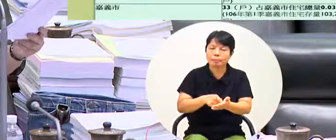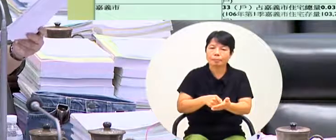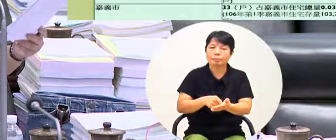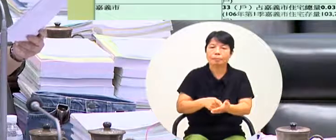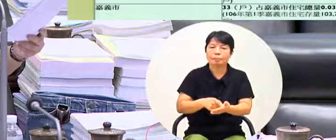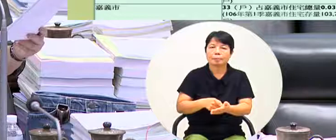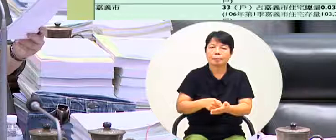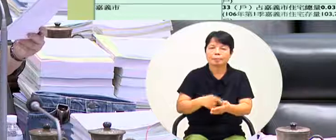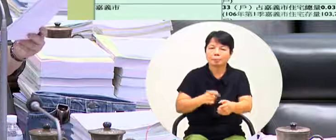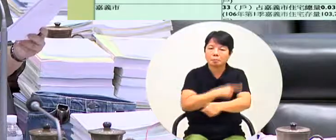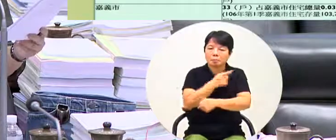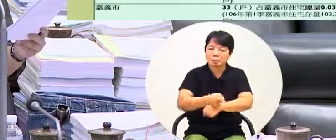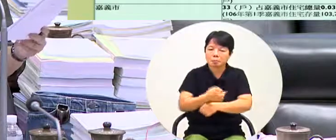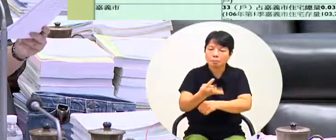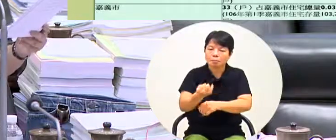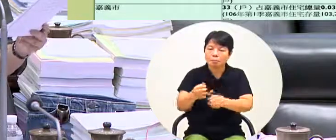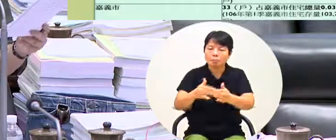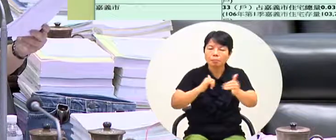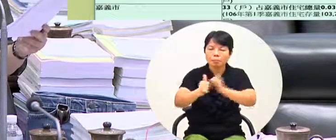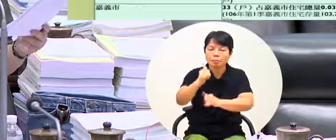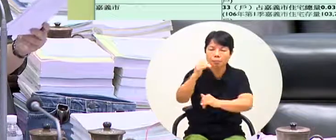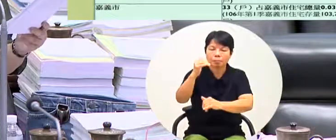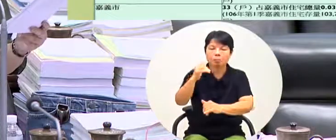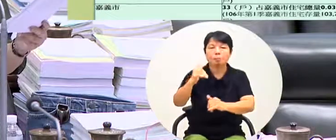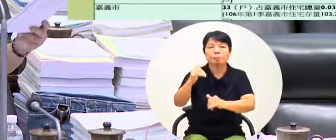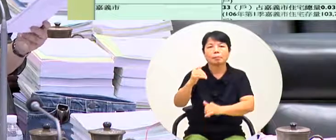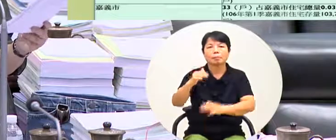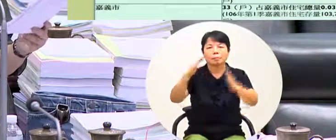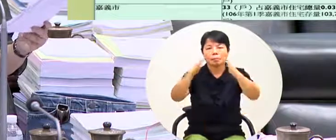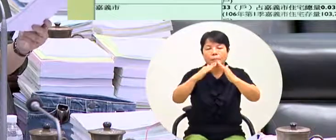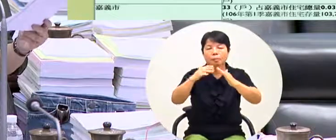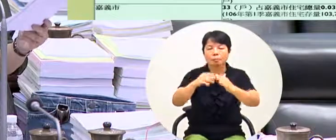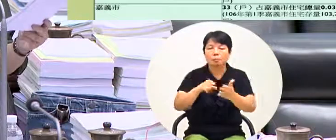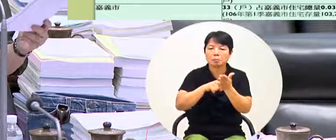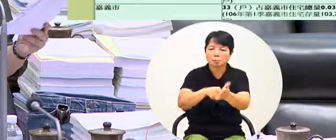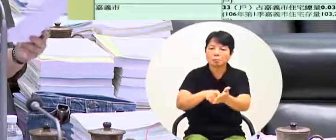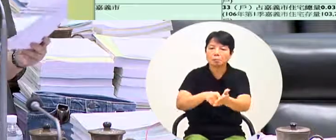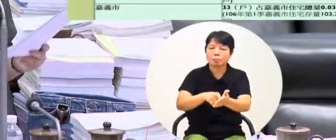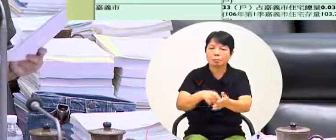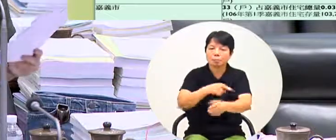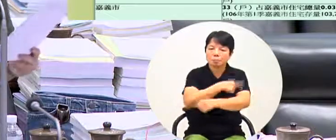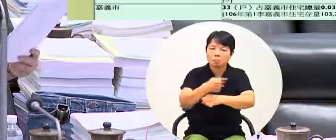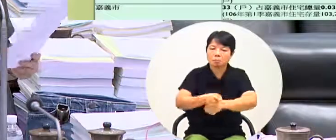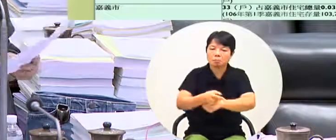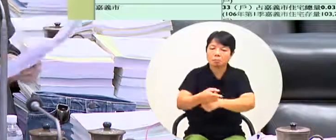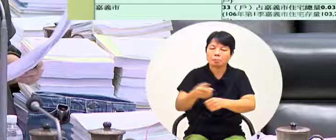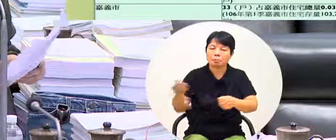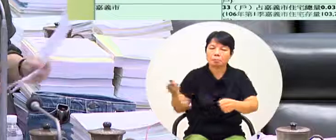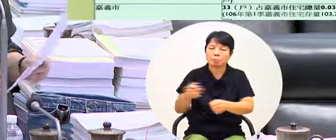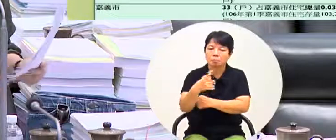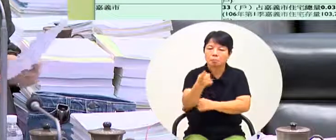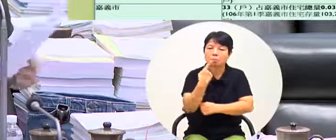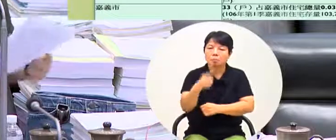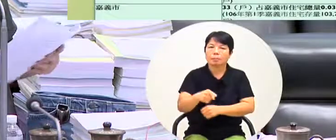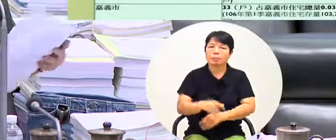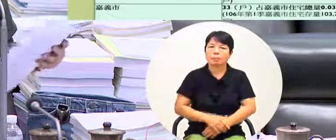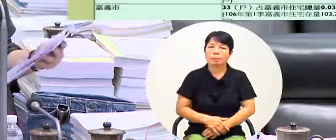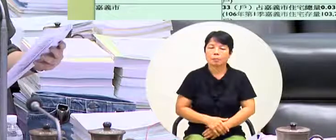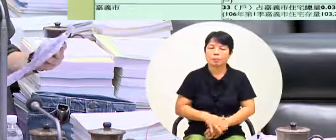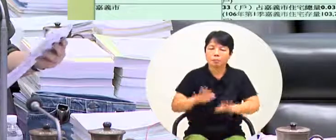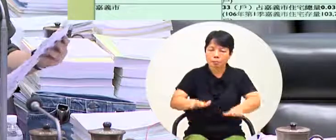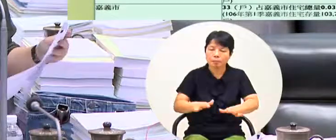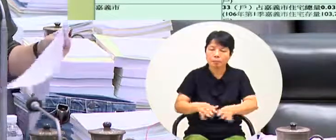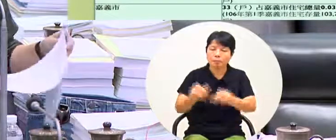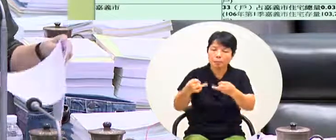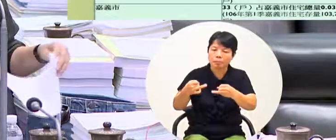会住宅的需求量到底是在哪里哦？然后呢，我们目前已经到了什么样的一个进度了？同时，我知